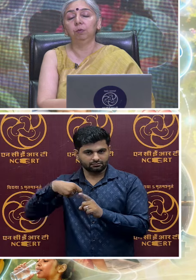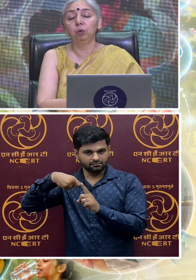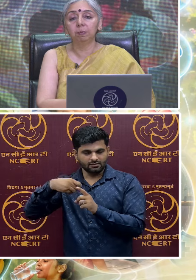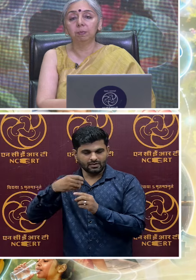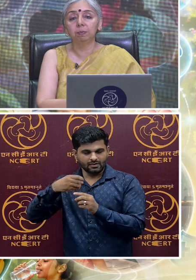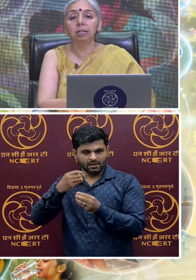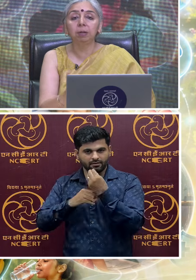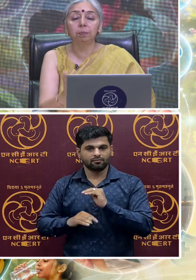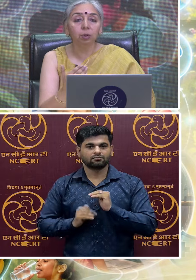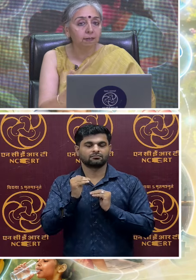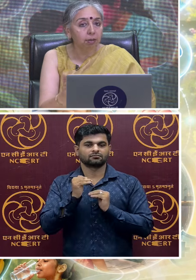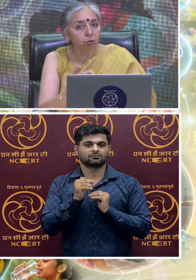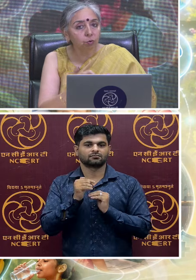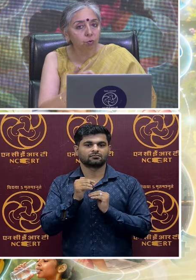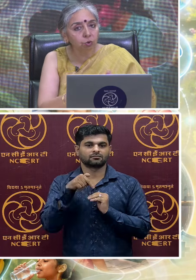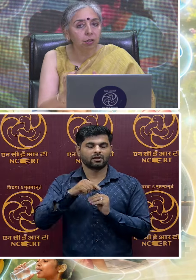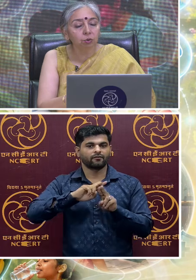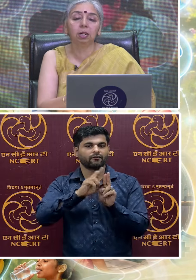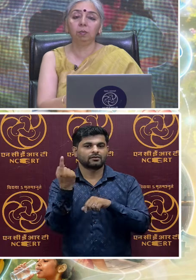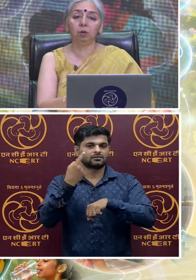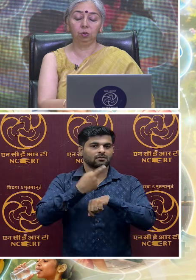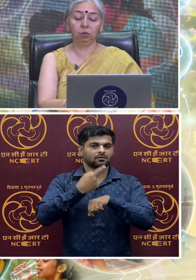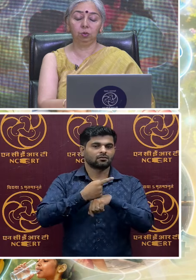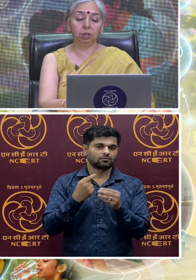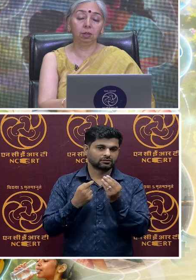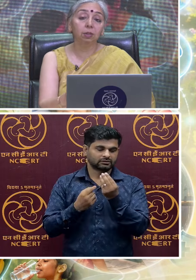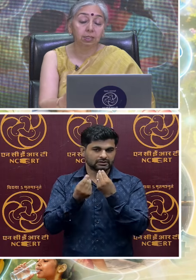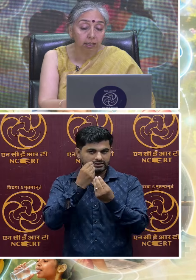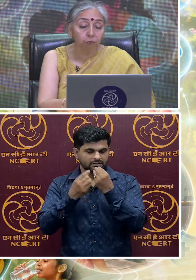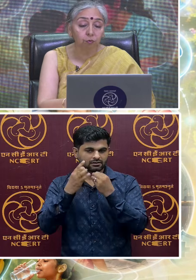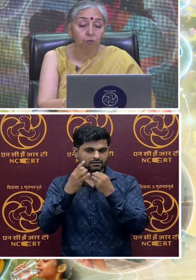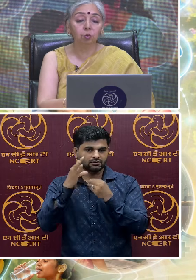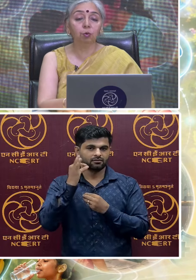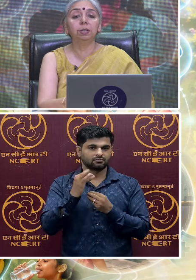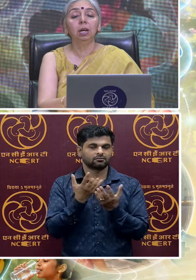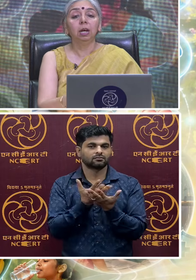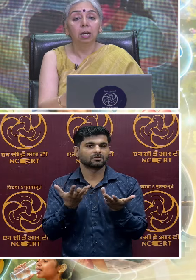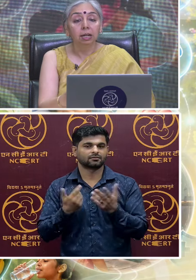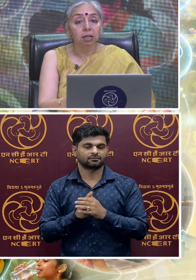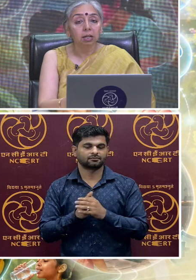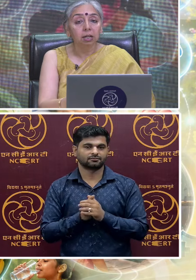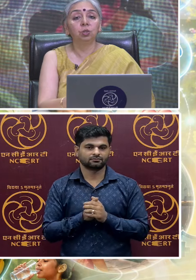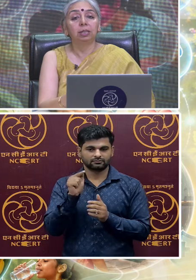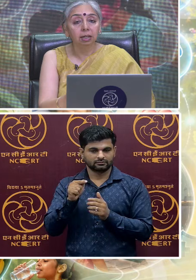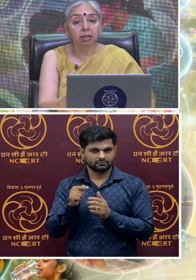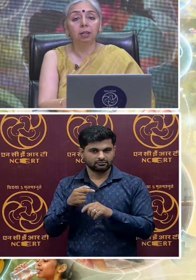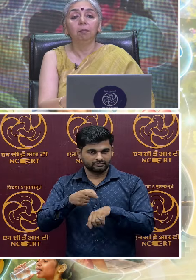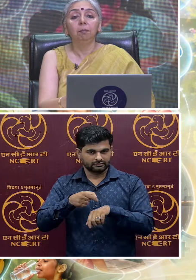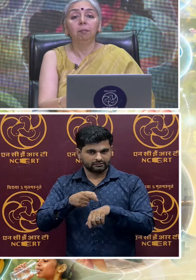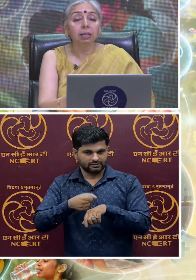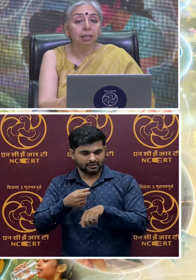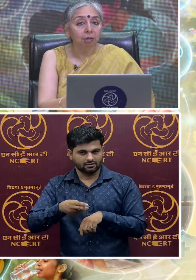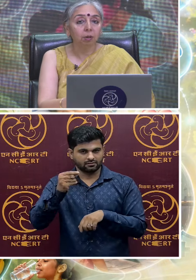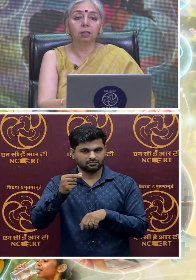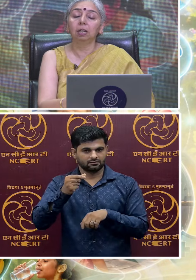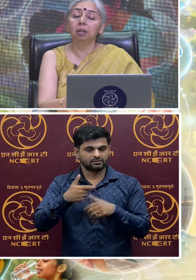5 फूड ग्रुप्स में से हमें पूरे दिन में कुछ ना कुछ खाना बहुत ज़रूरी है। कौन से हैं ये फूड ग्रुप्स? अनाज, दालें,